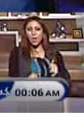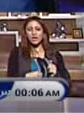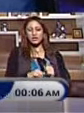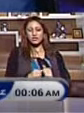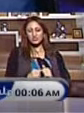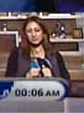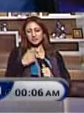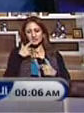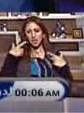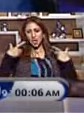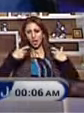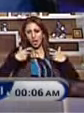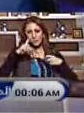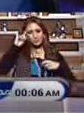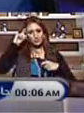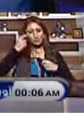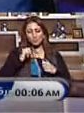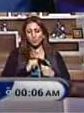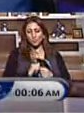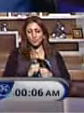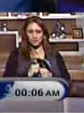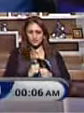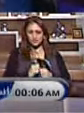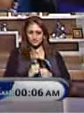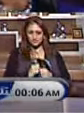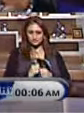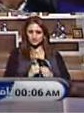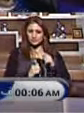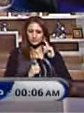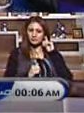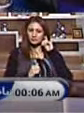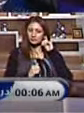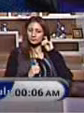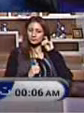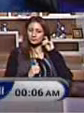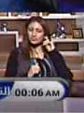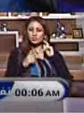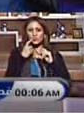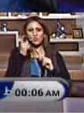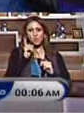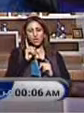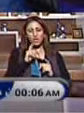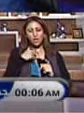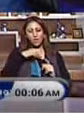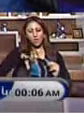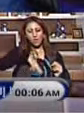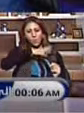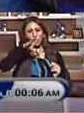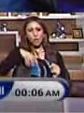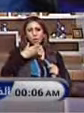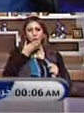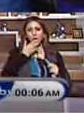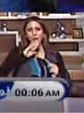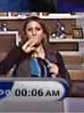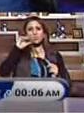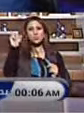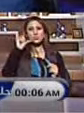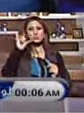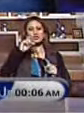يعني ولا اثنيات ولا ولا مذاهب شتى بالعكس احنا كلنا بفضل الله سبحانه وتعالى